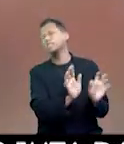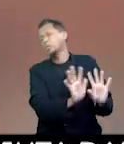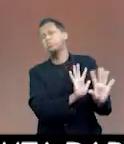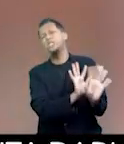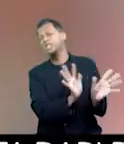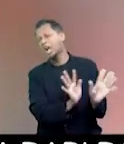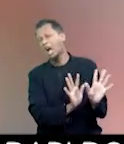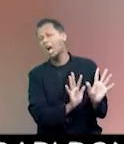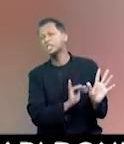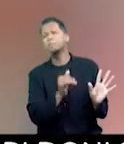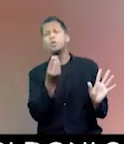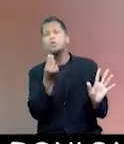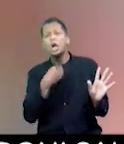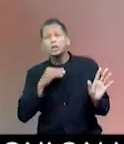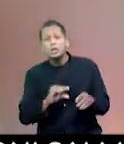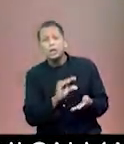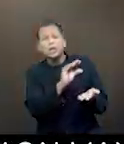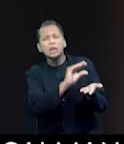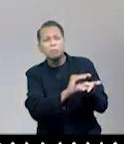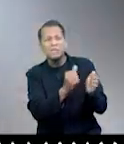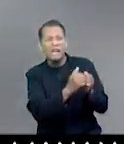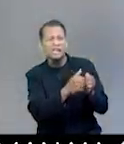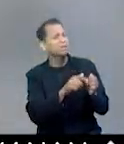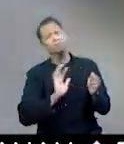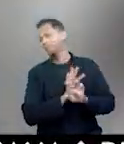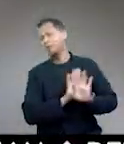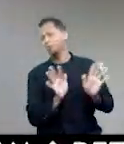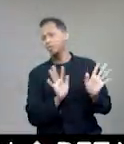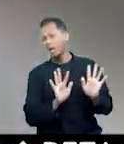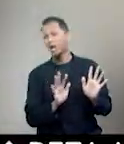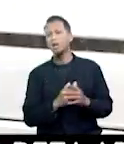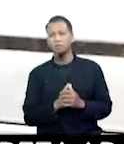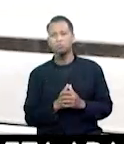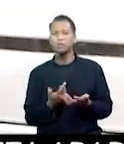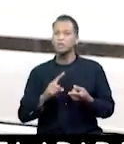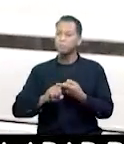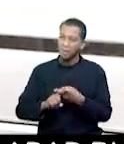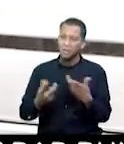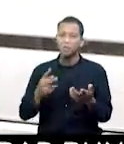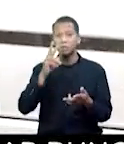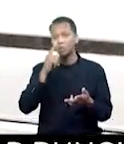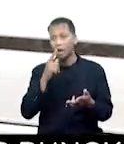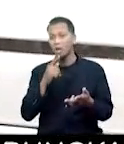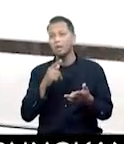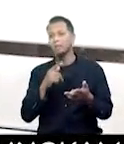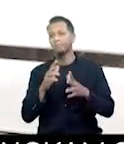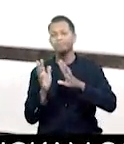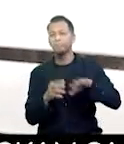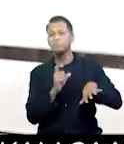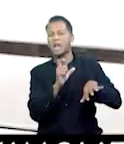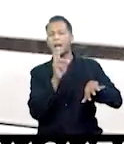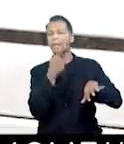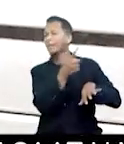pernah titip dana. Ya, baik itu teman ataupun saudara itu hindari, ya. Banyak sekali modus penipuan di sana. Dan kami